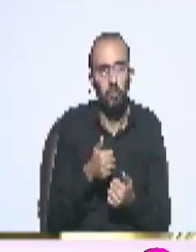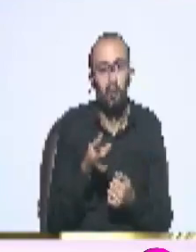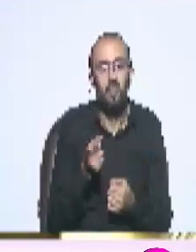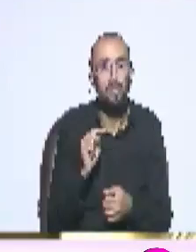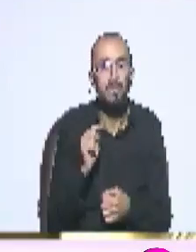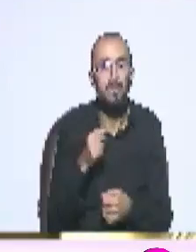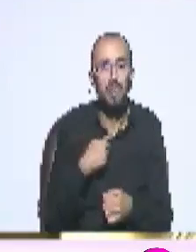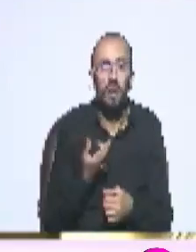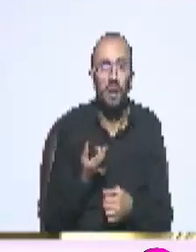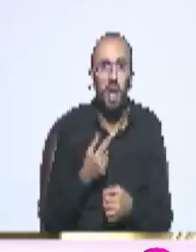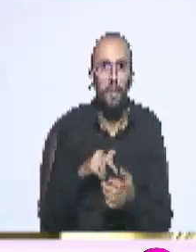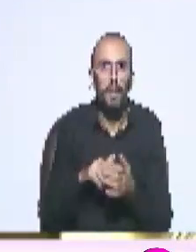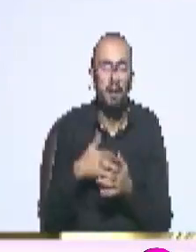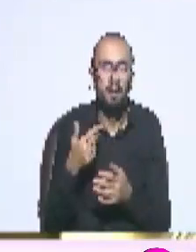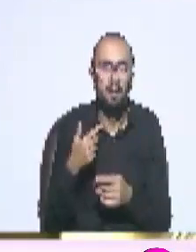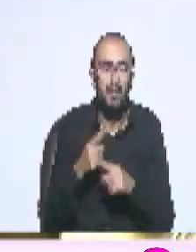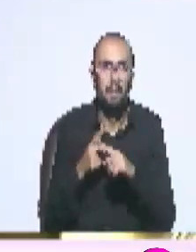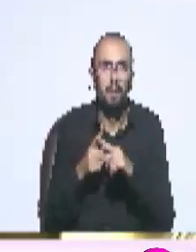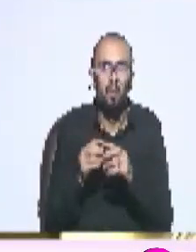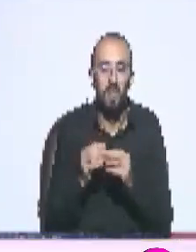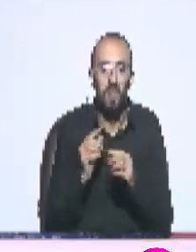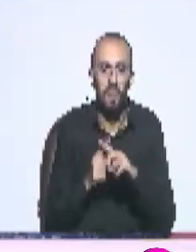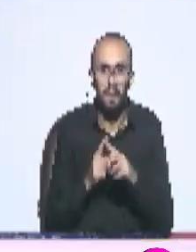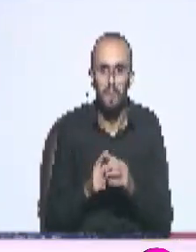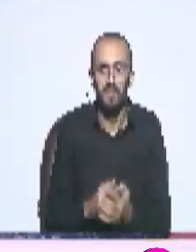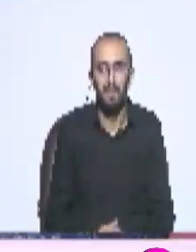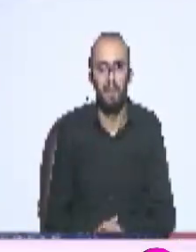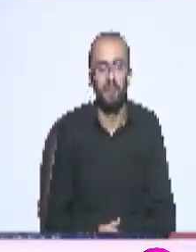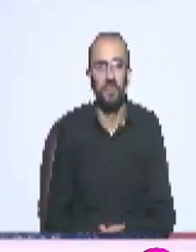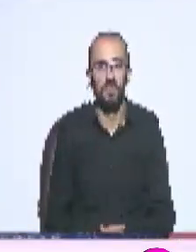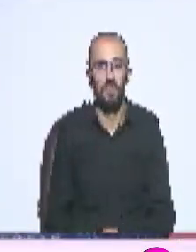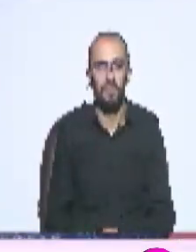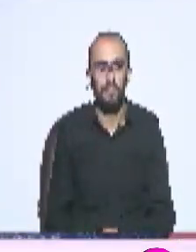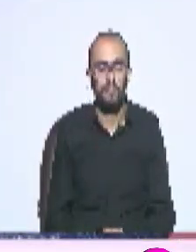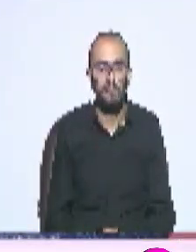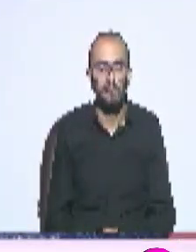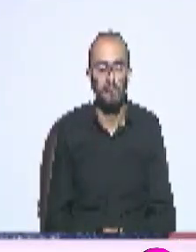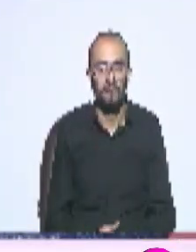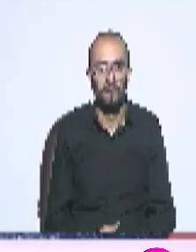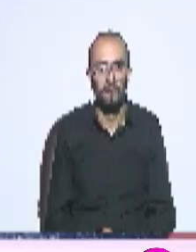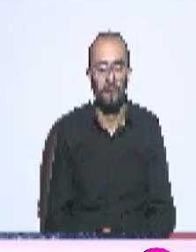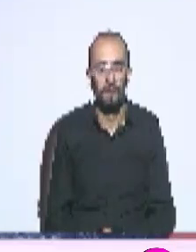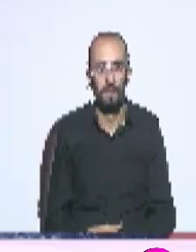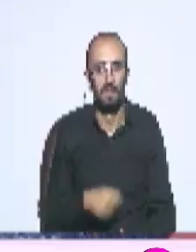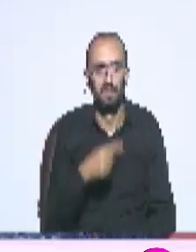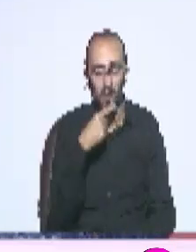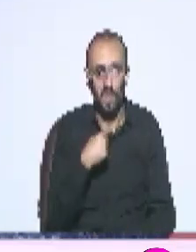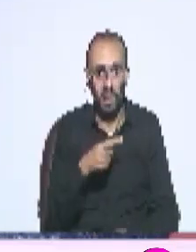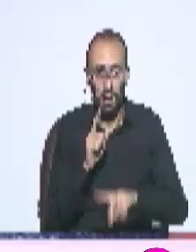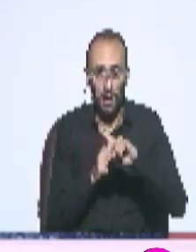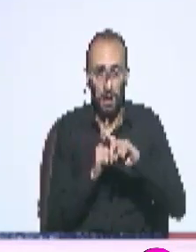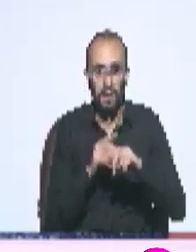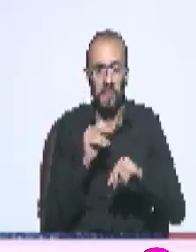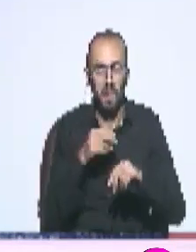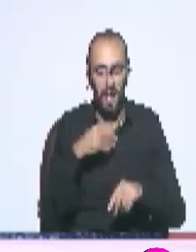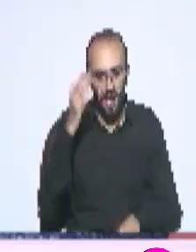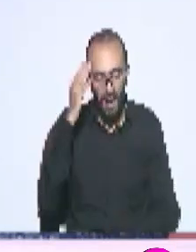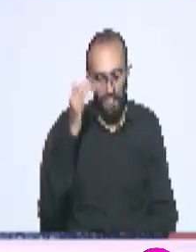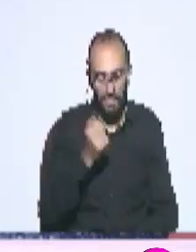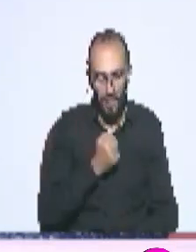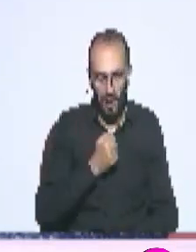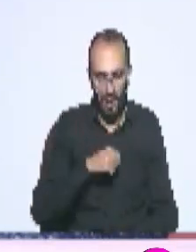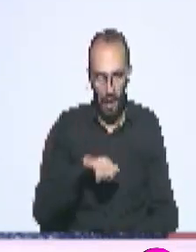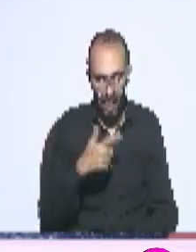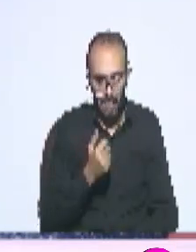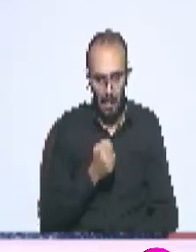حضرتك بتقول من شويه واكيد في حاجات ثانيه برده الحاجه الايجابيه اللي انا باخدها من من ورا ان انا بقدر ذاتي او ان انا